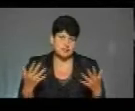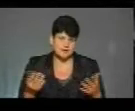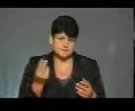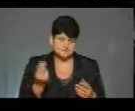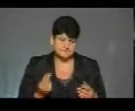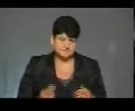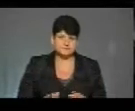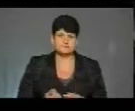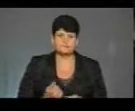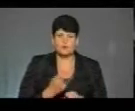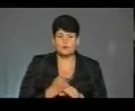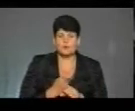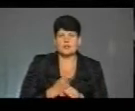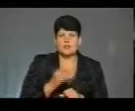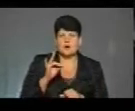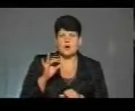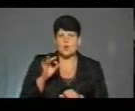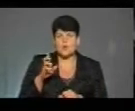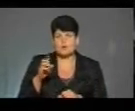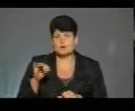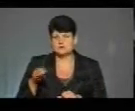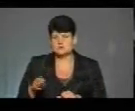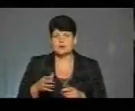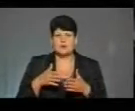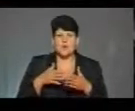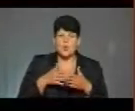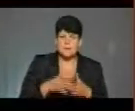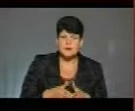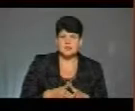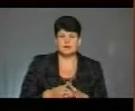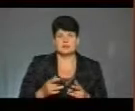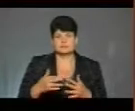робили роботів, кораблі, драконів.